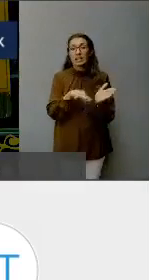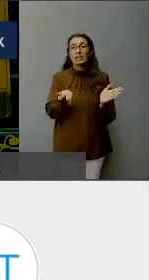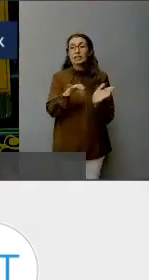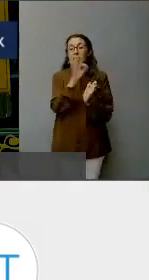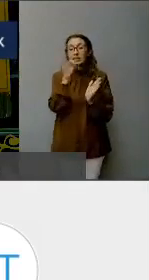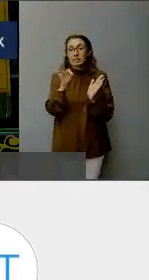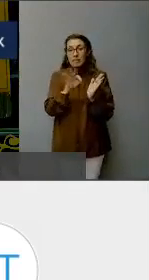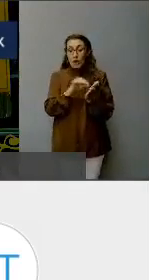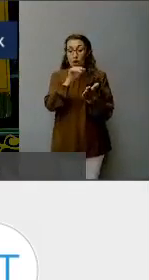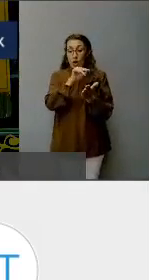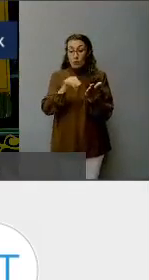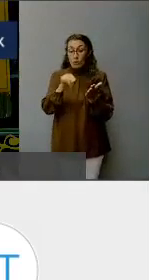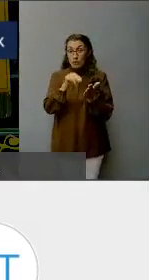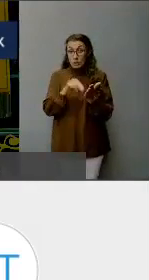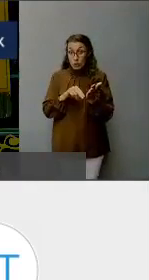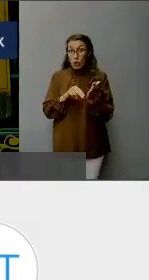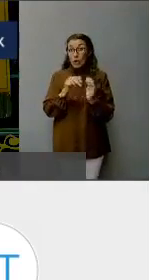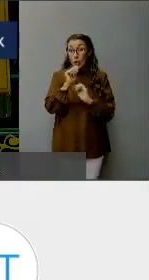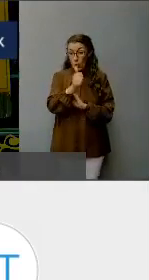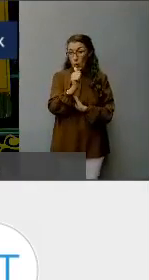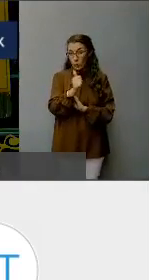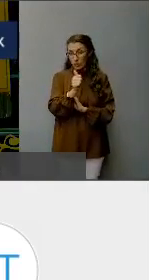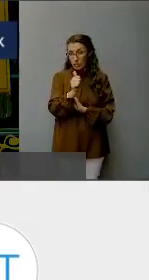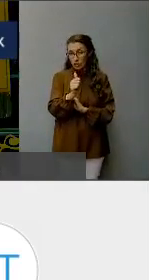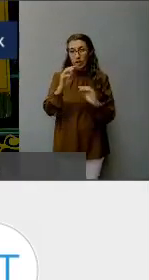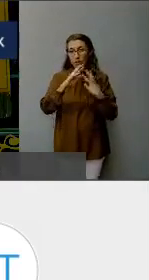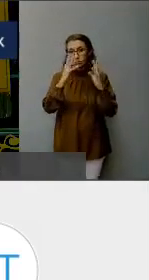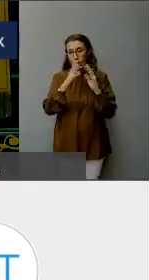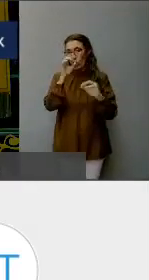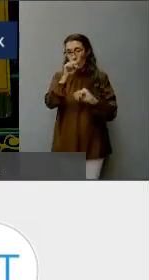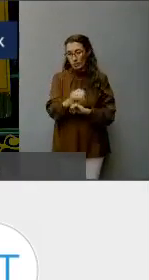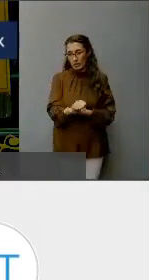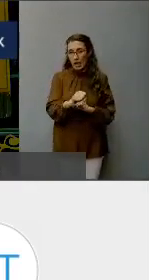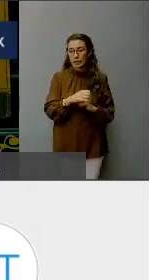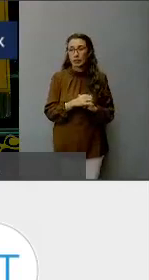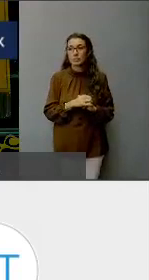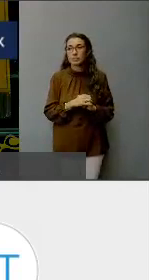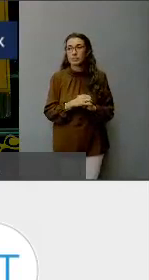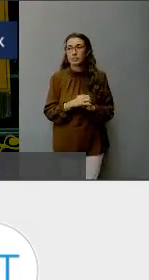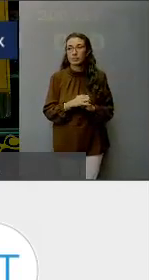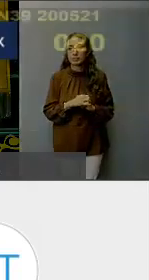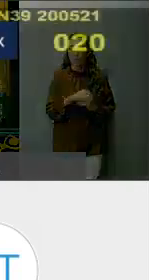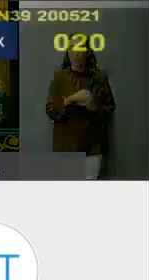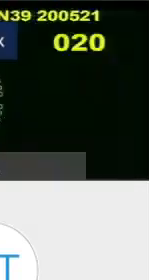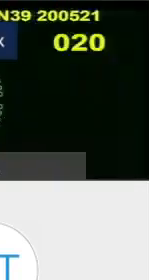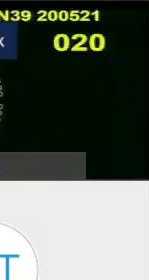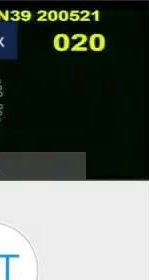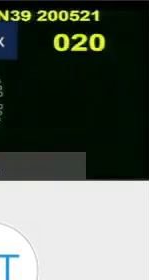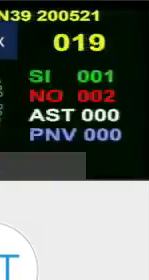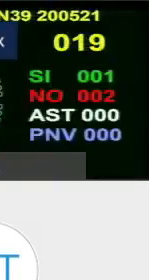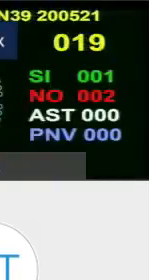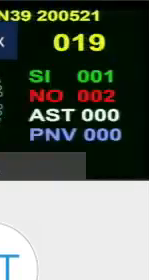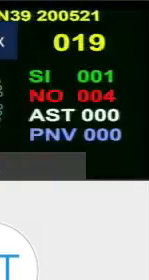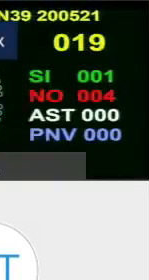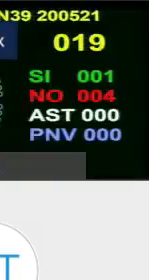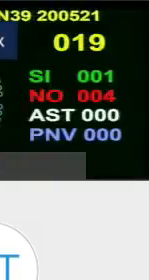votazione numero 11 con parere contrario della giunta si vota